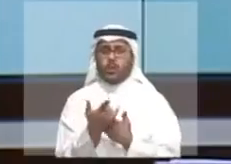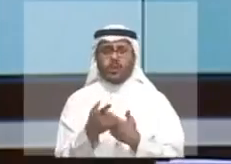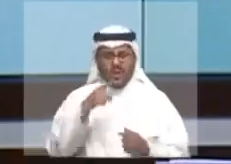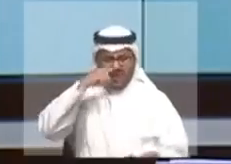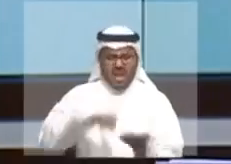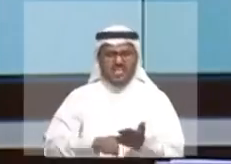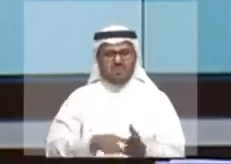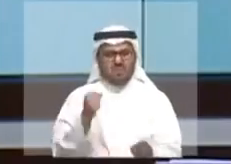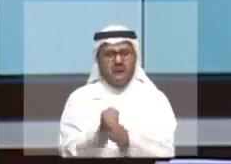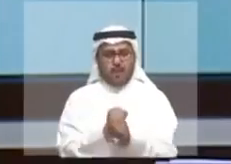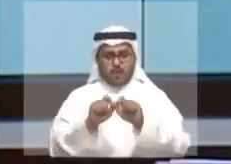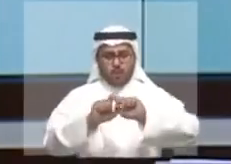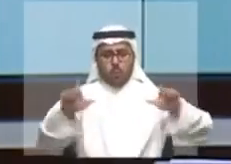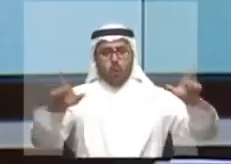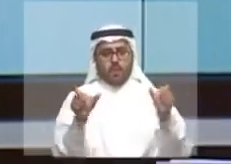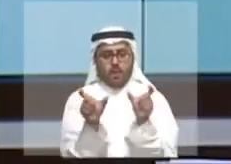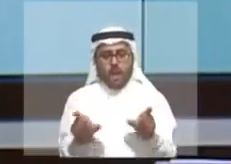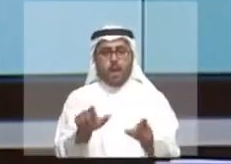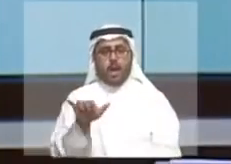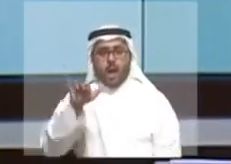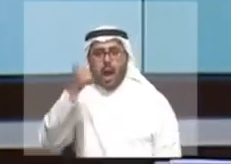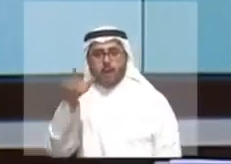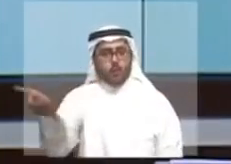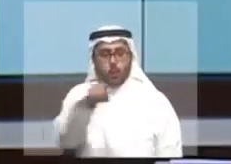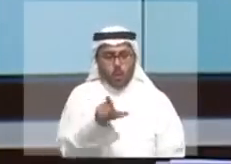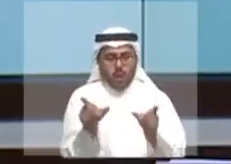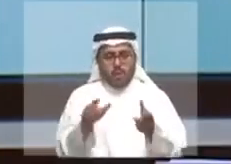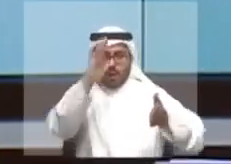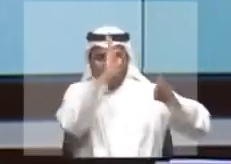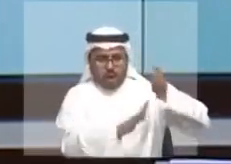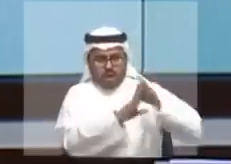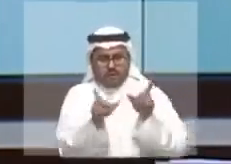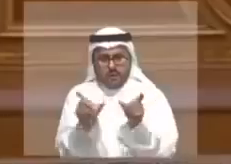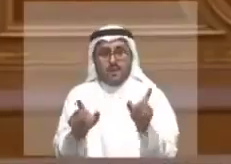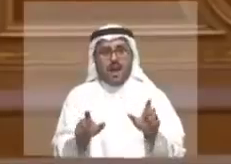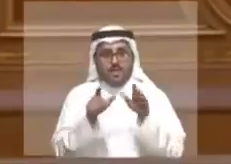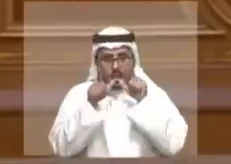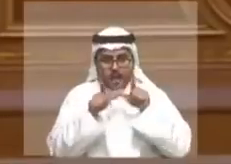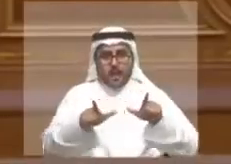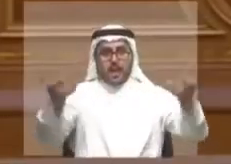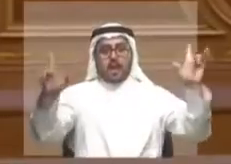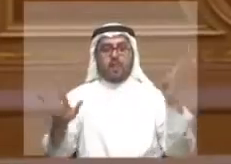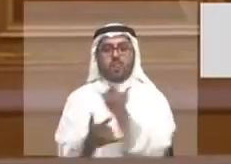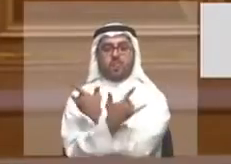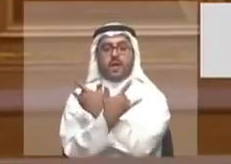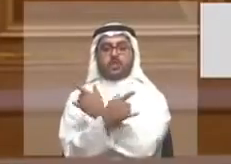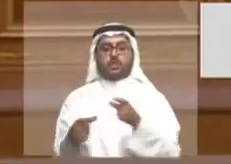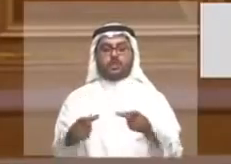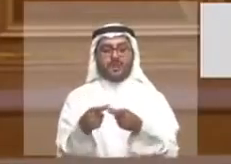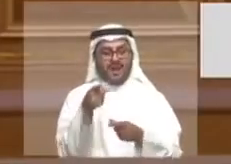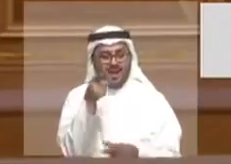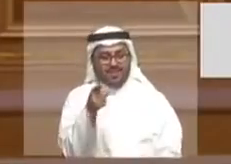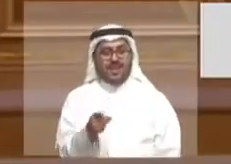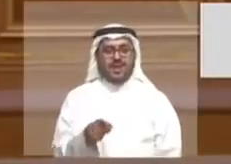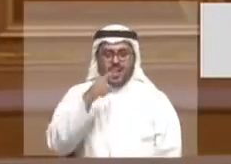واضحة وأسس متينة تحمي أمتنا من الأخطار. كما أكد إعلان الظهران على دعم القضية الفلسطينية والتشديد على